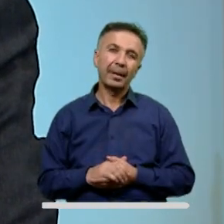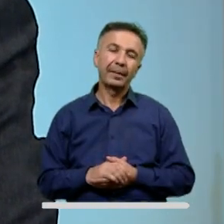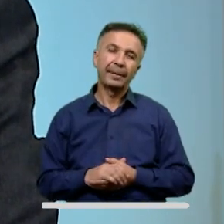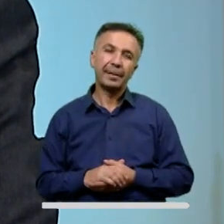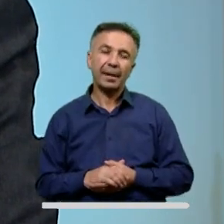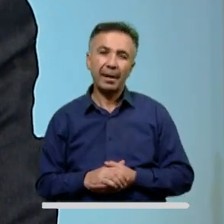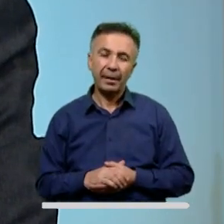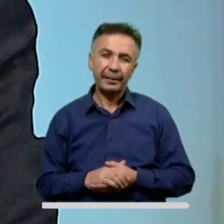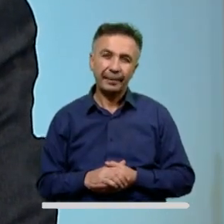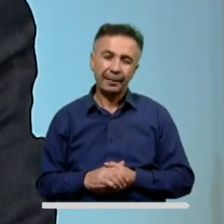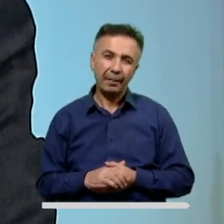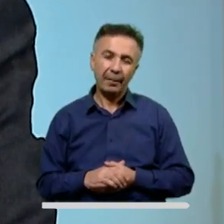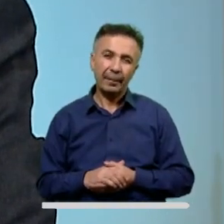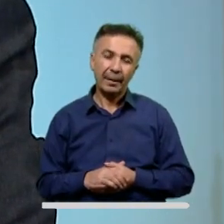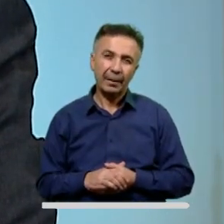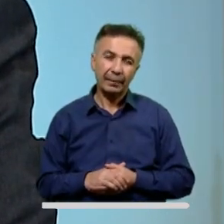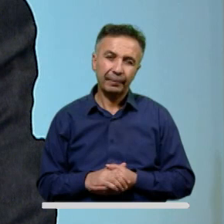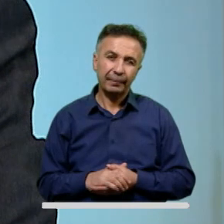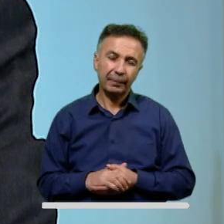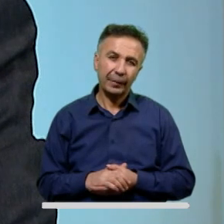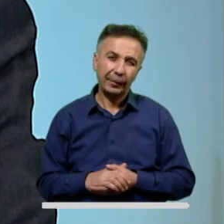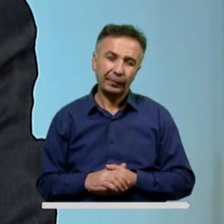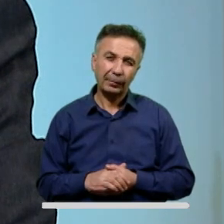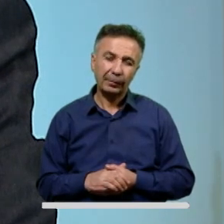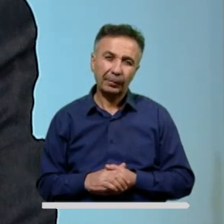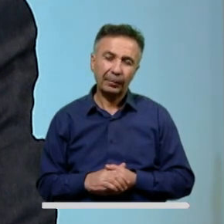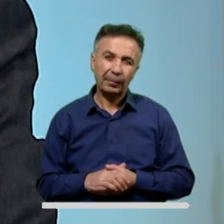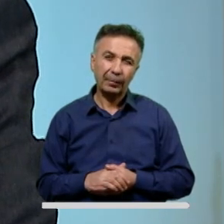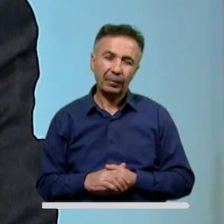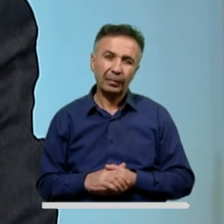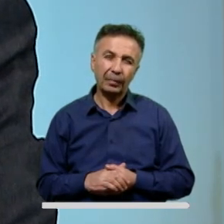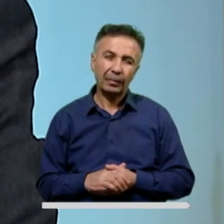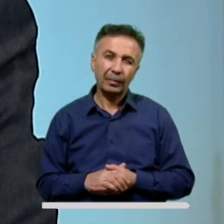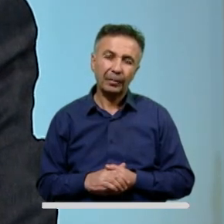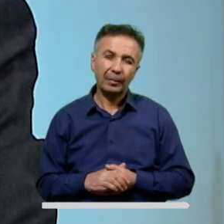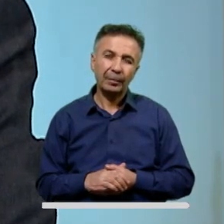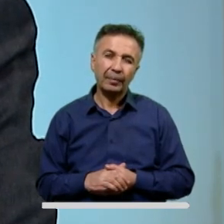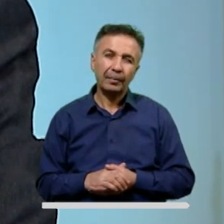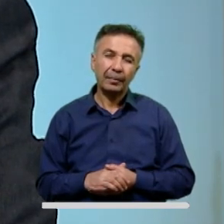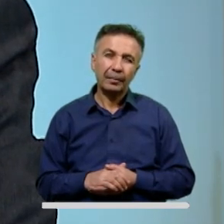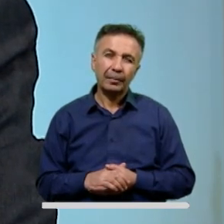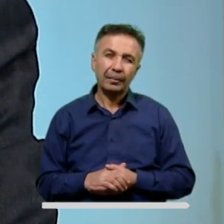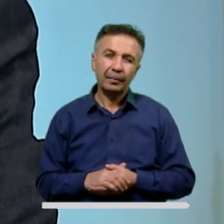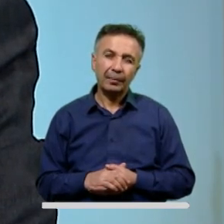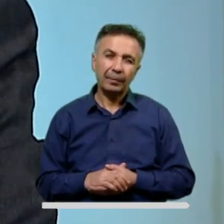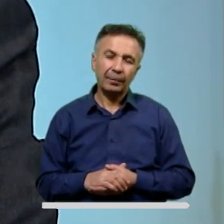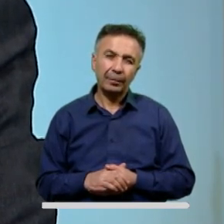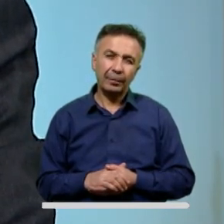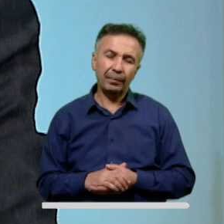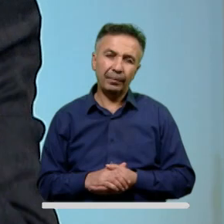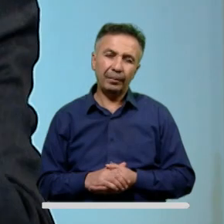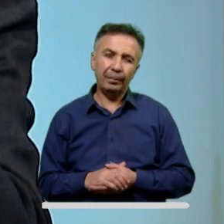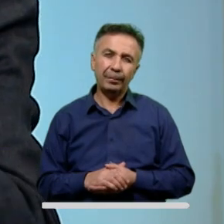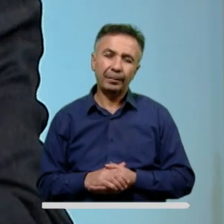öyle anlaşılıyor değil mi? Eskiden elektrik kurumu vardı, evet. Şu özel değildi o. Su da belediyenin bildiğim